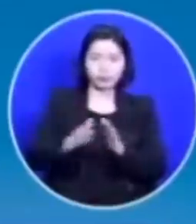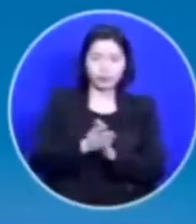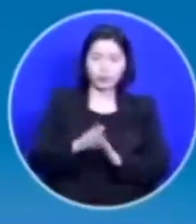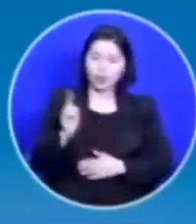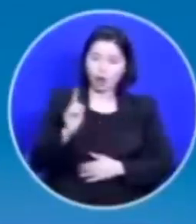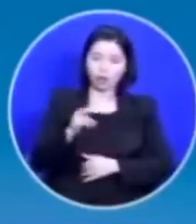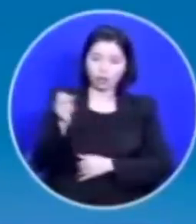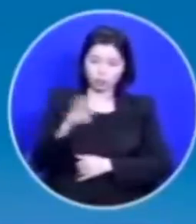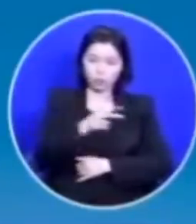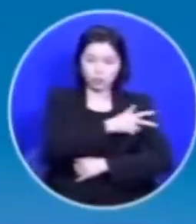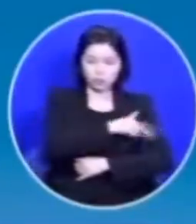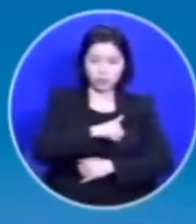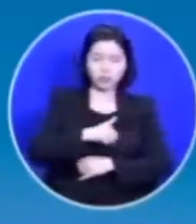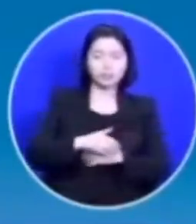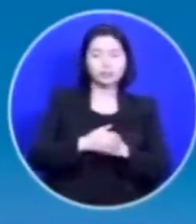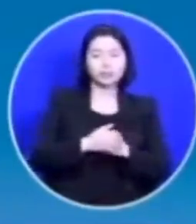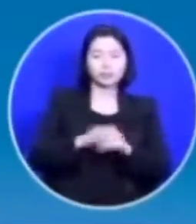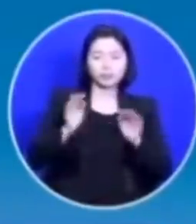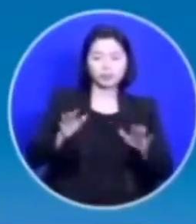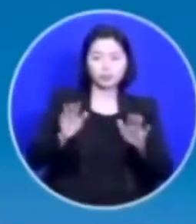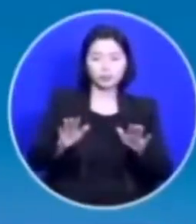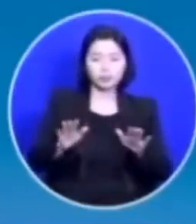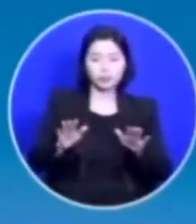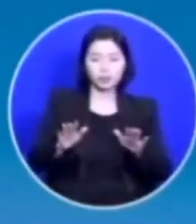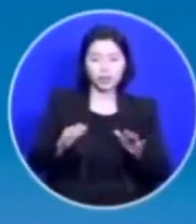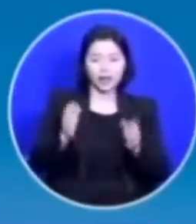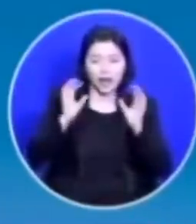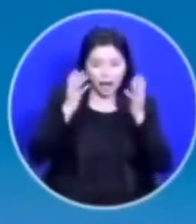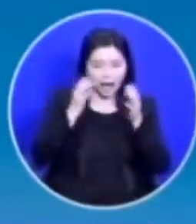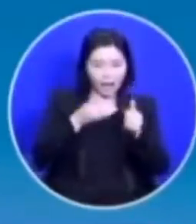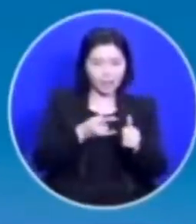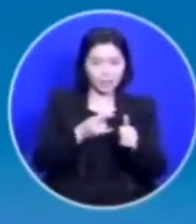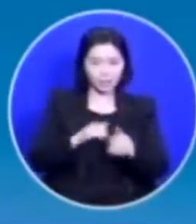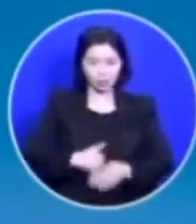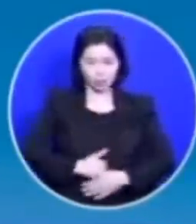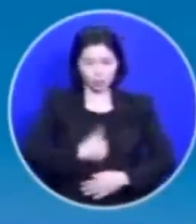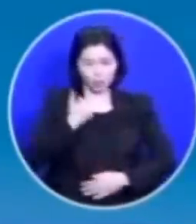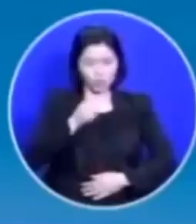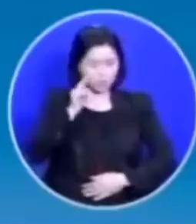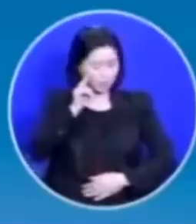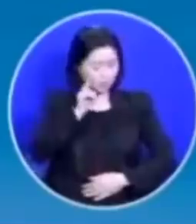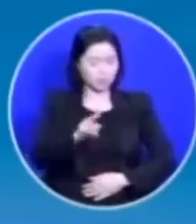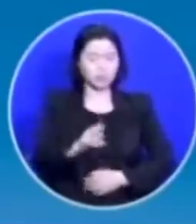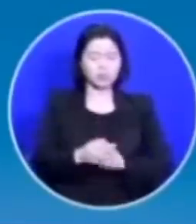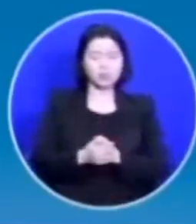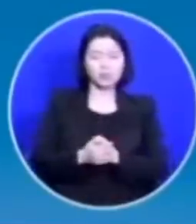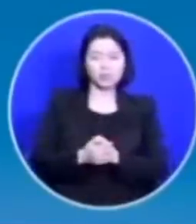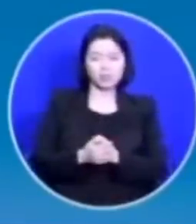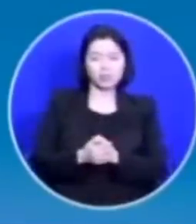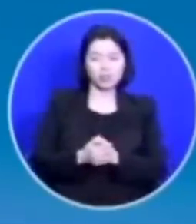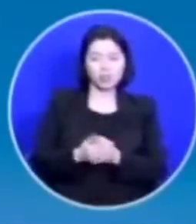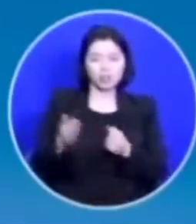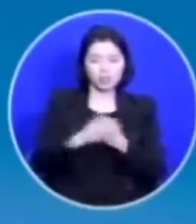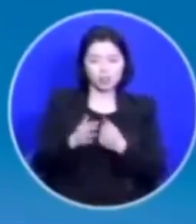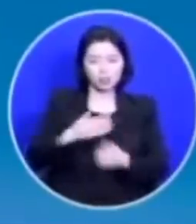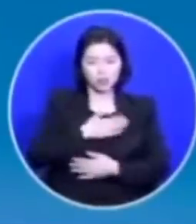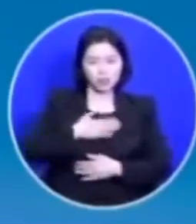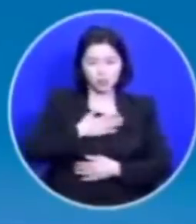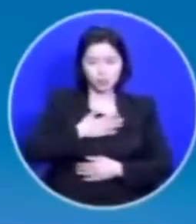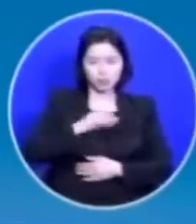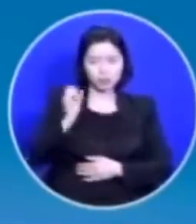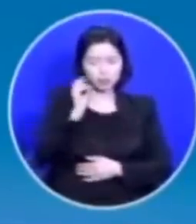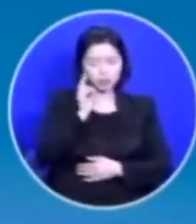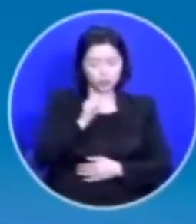어느 집사님이 썼습니다 오늘 아이에게 화를 심하게 냈습니다 그래서 기분도 너무